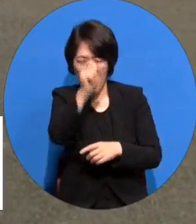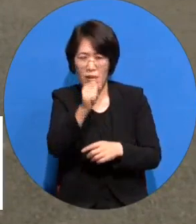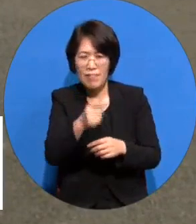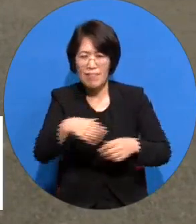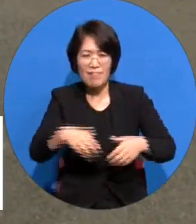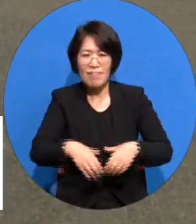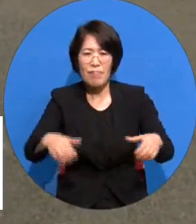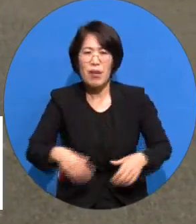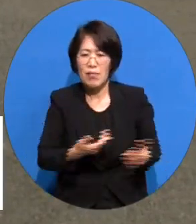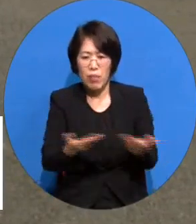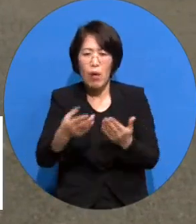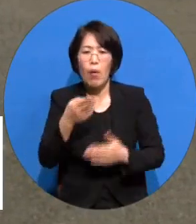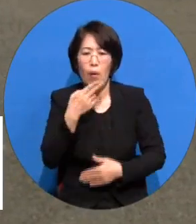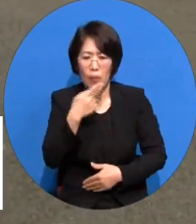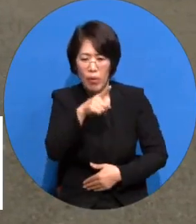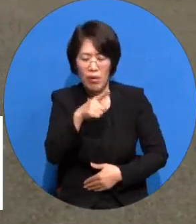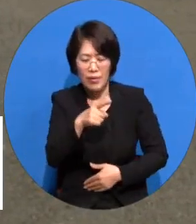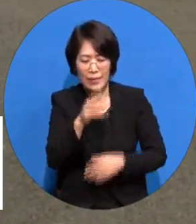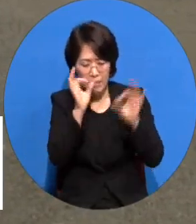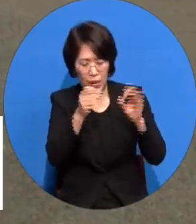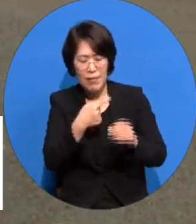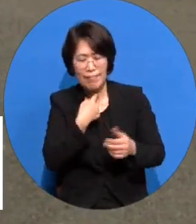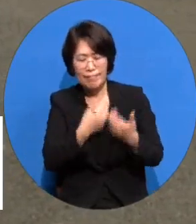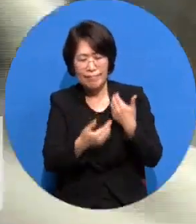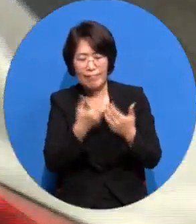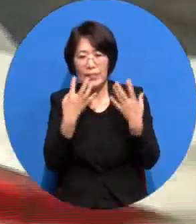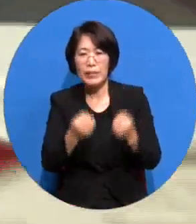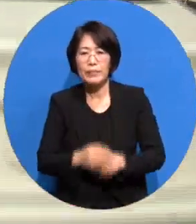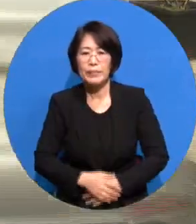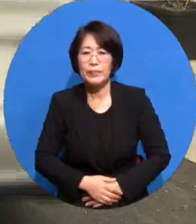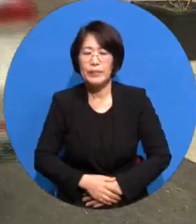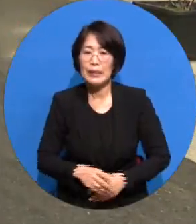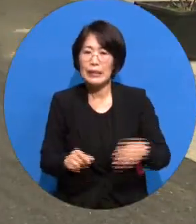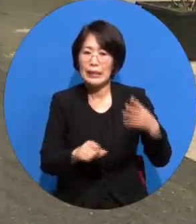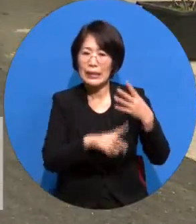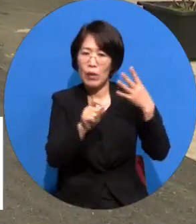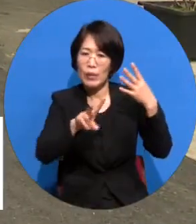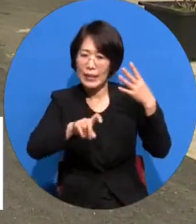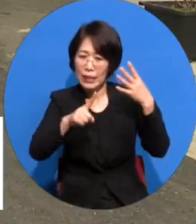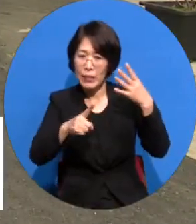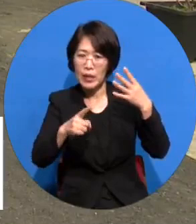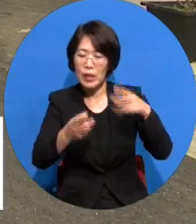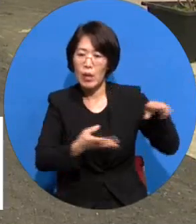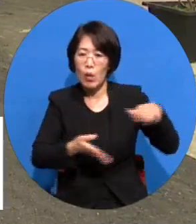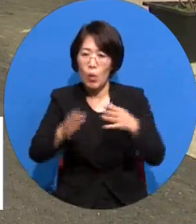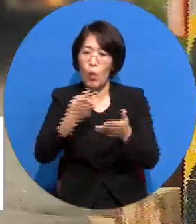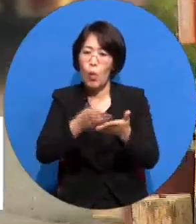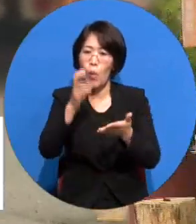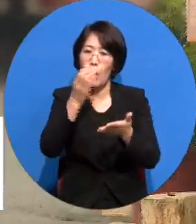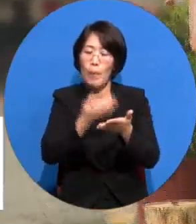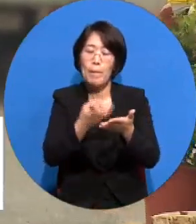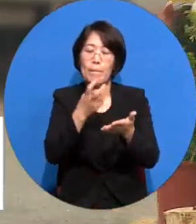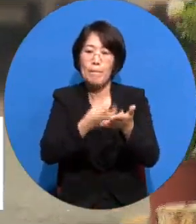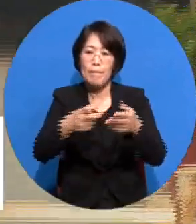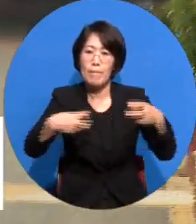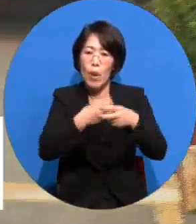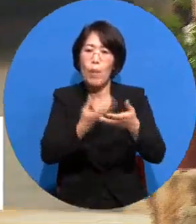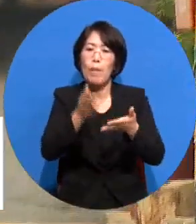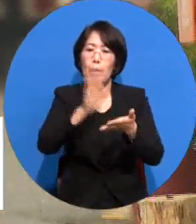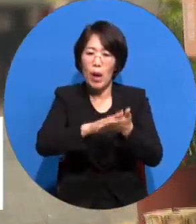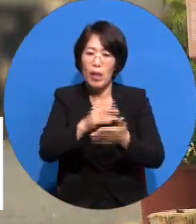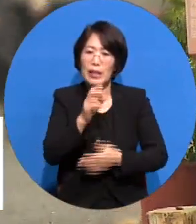좀 그 마음이 거슬 때가 있어. 4월 20일 도로교통법이 개정되면서 이제 중앙선이